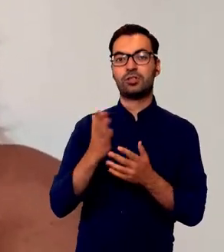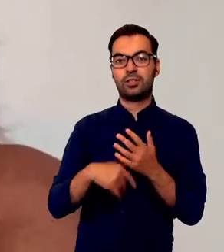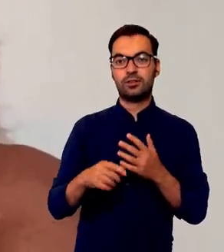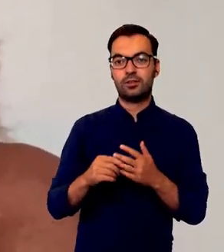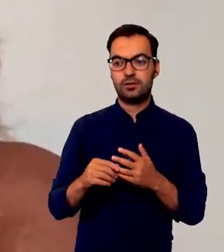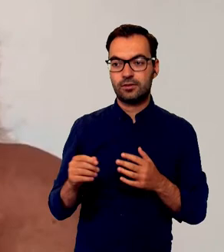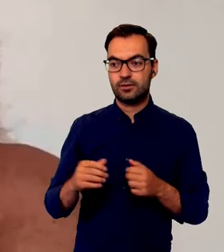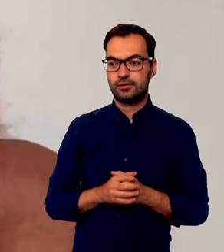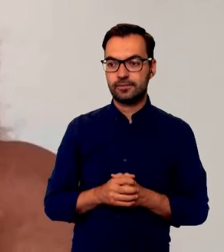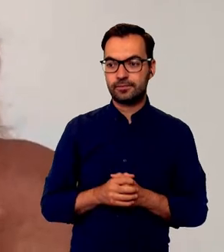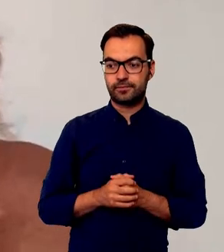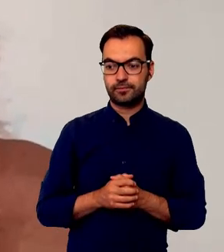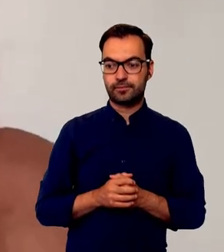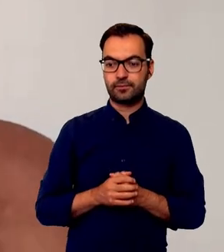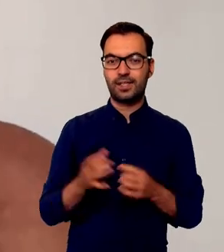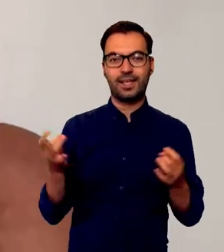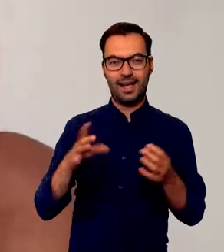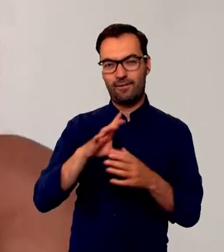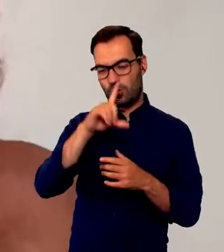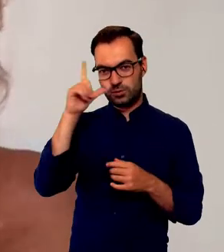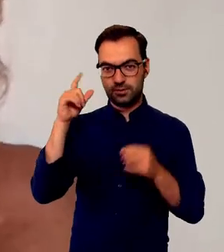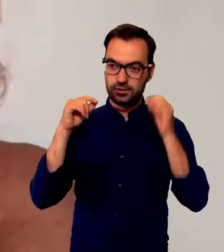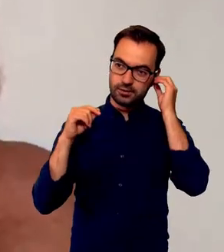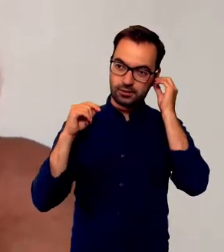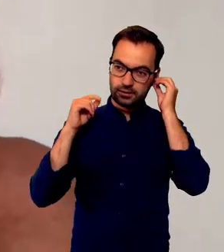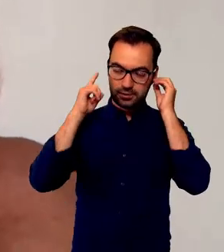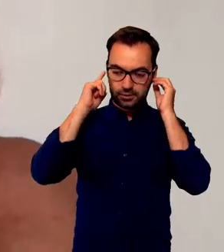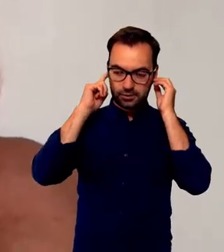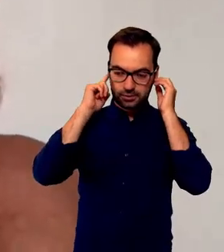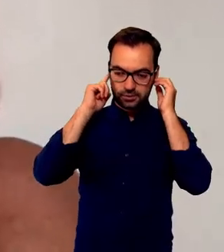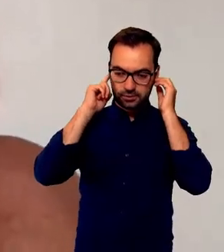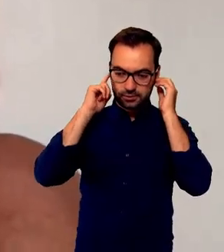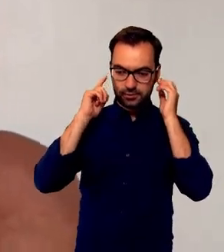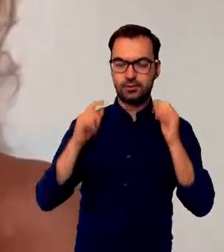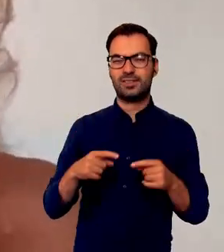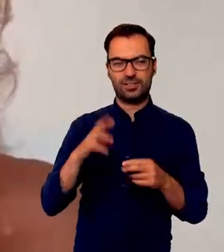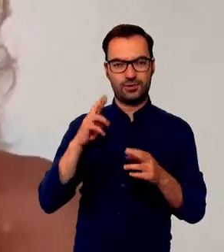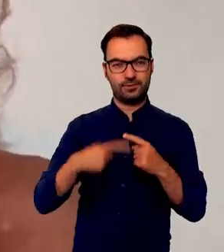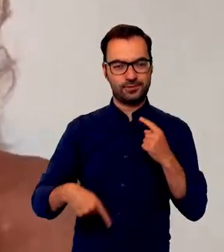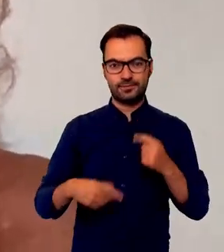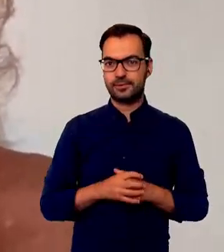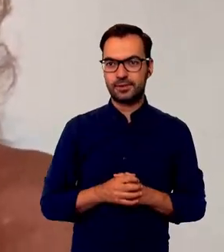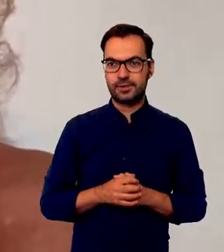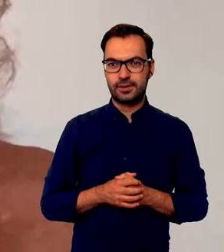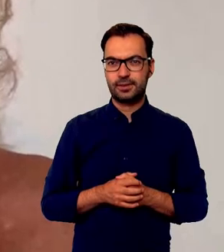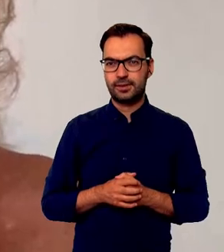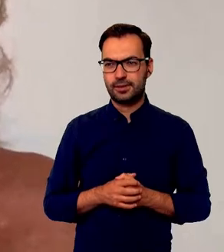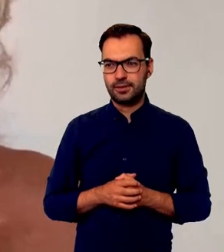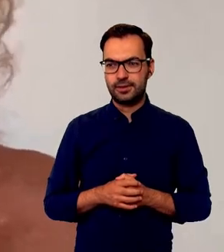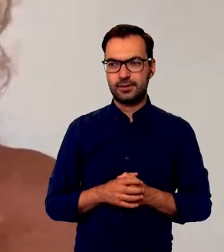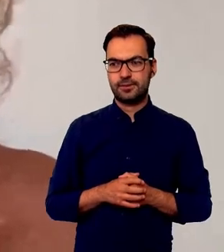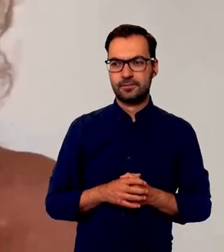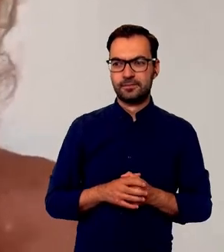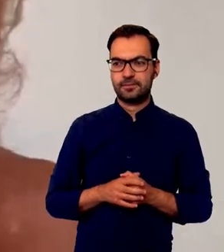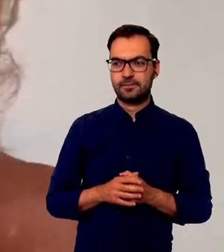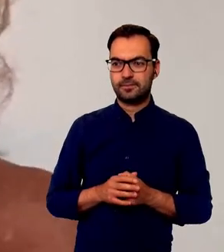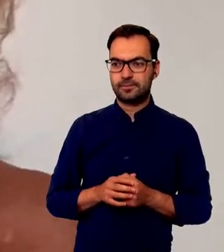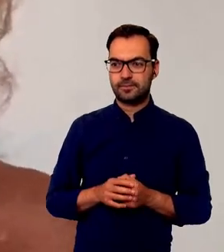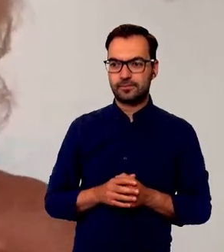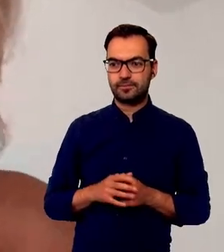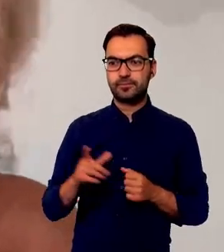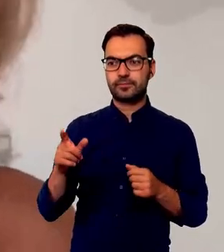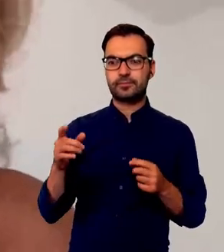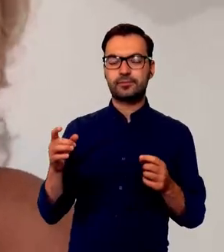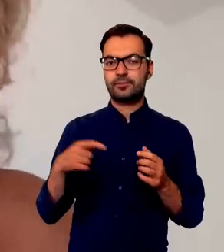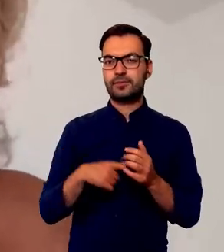części Gry w ludzi. Opisuję też Furcę do piekła. Ale opisuję w pierwszej części, czyli w tej tytułowej